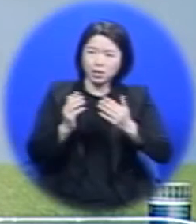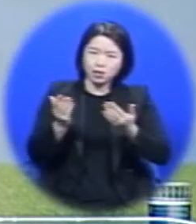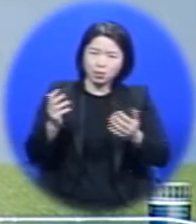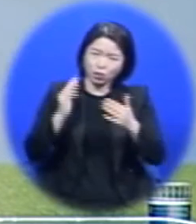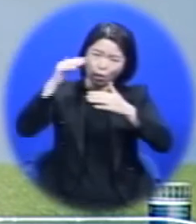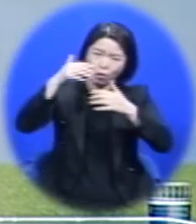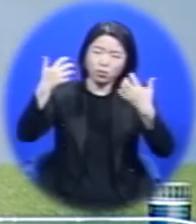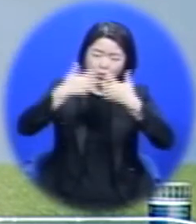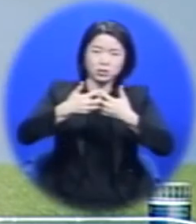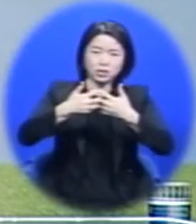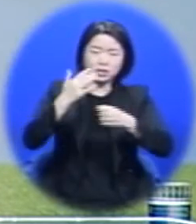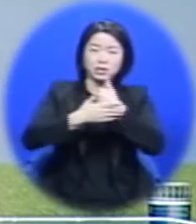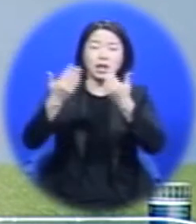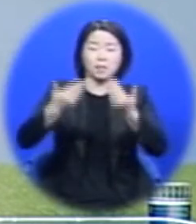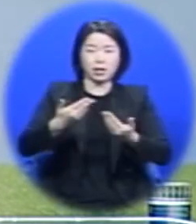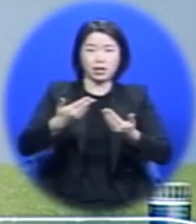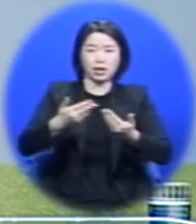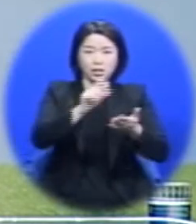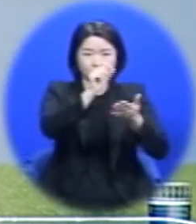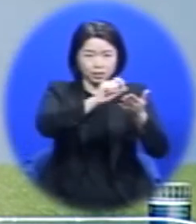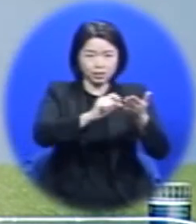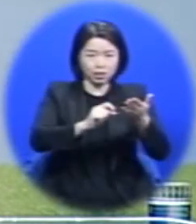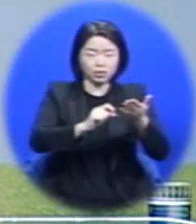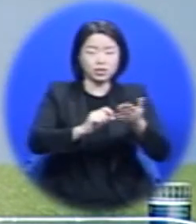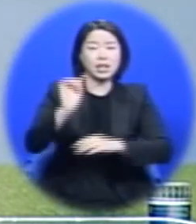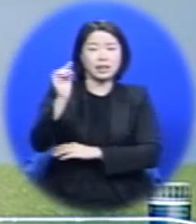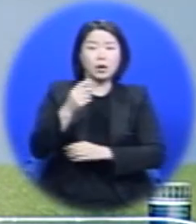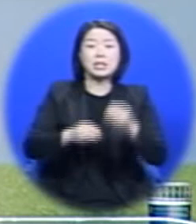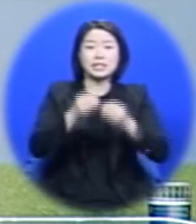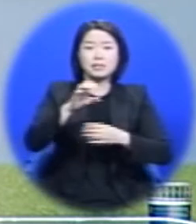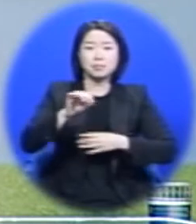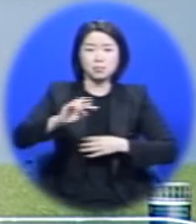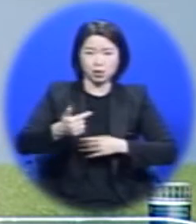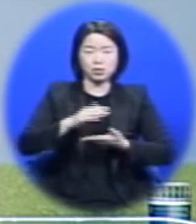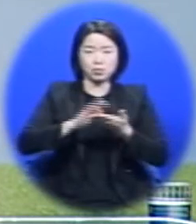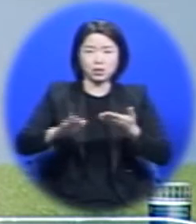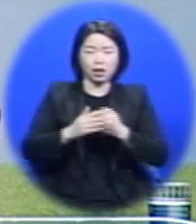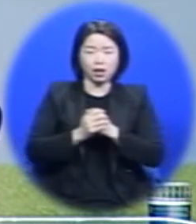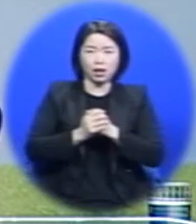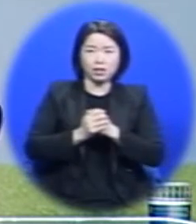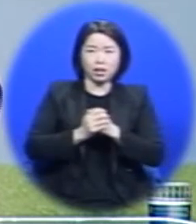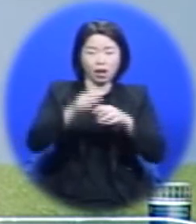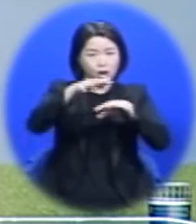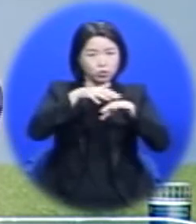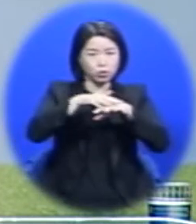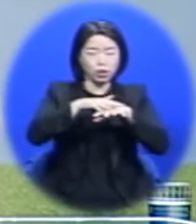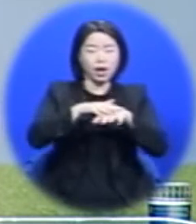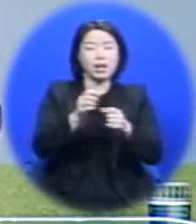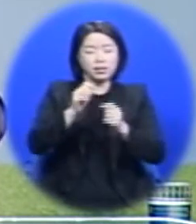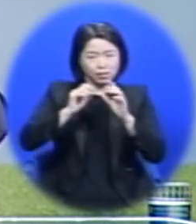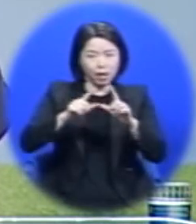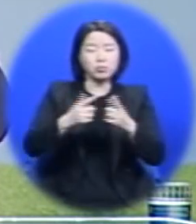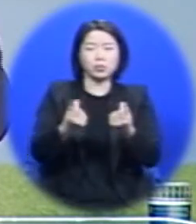받습니다. 그 내용을 기록한 게 다윗의 시편입니다. 다윗의 시편은 항상 구조가 거의